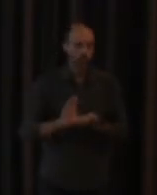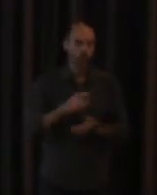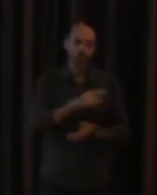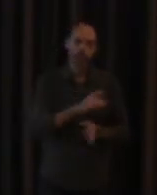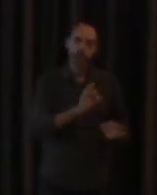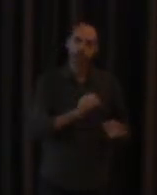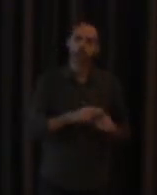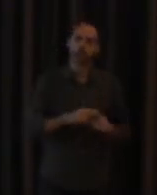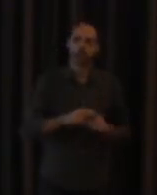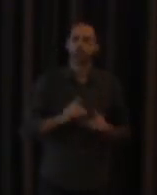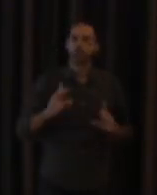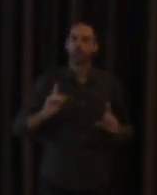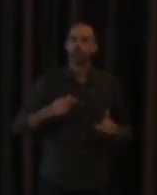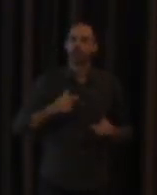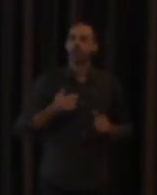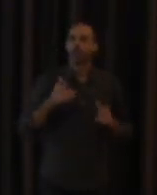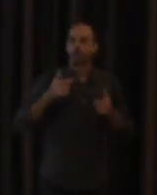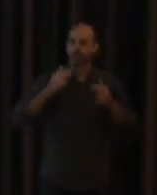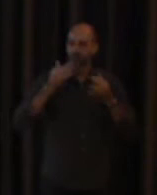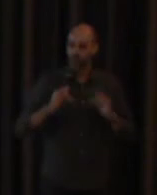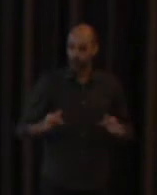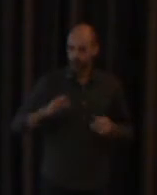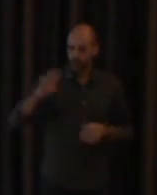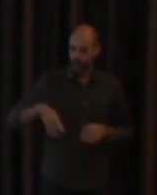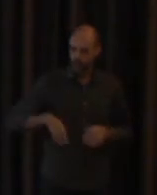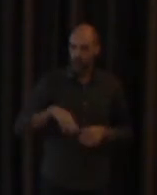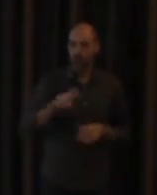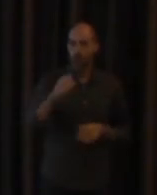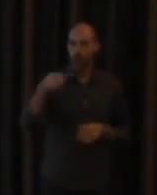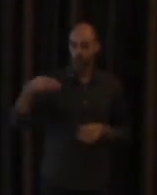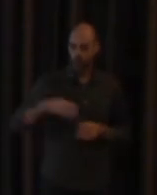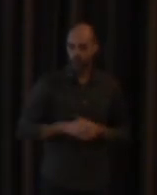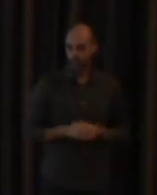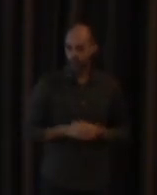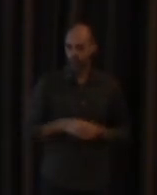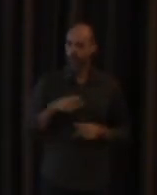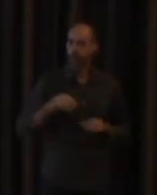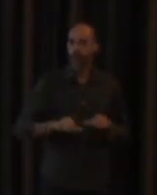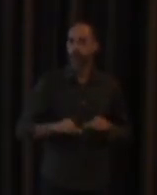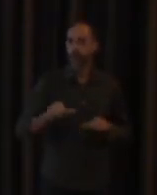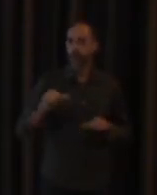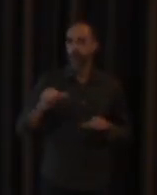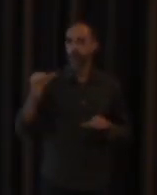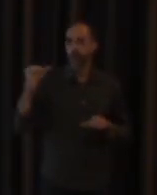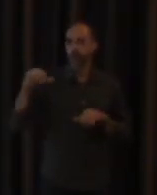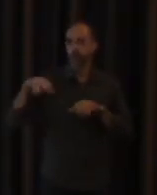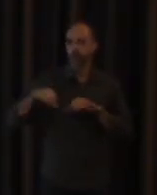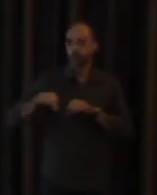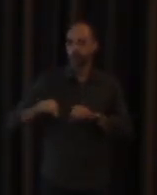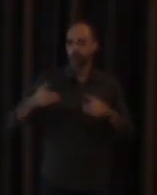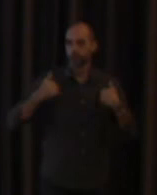és catedràtica de Filologia Catalana a la Universitat Autònoma de Barcelona, on ha ocupat diversos càrrecs,